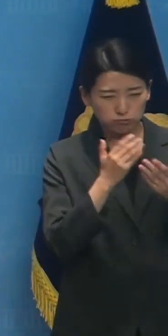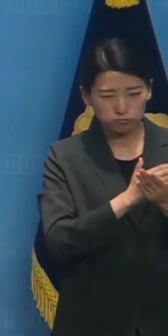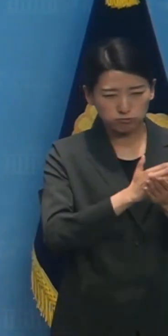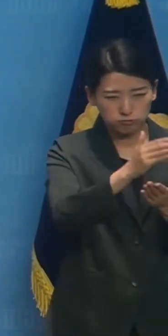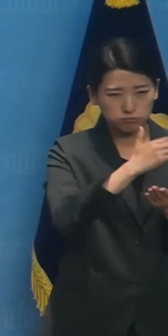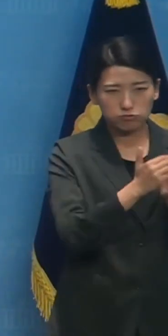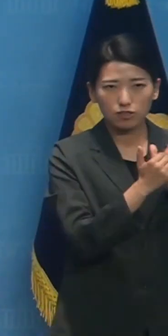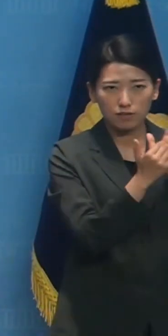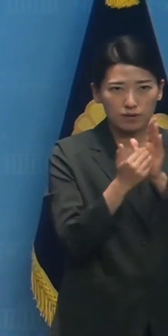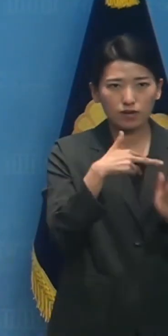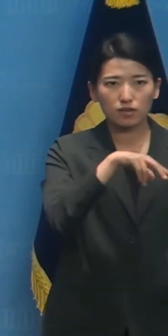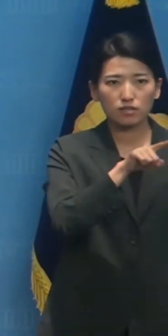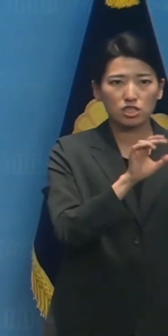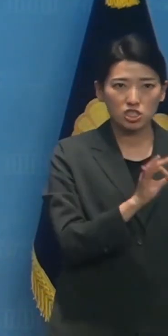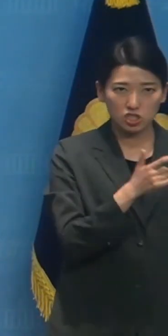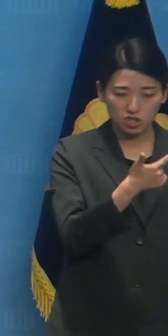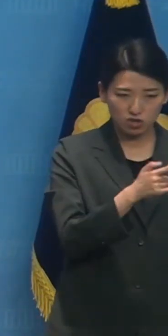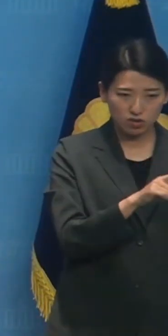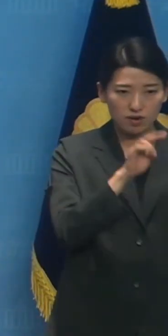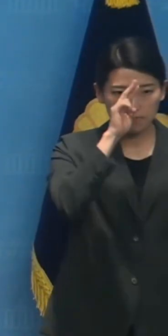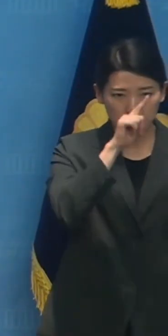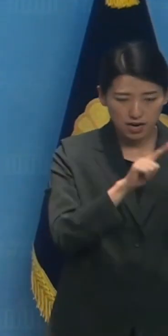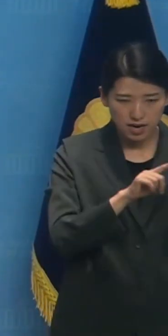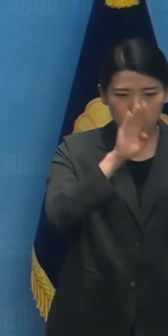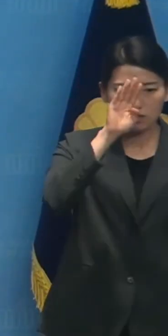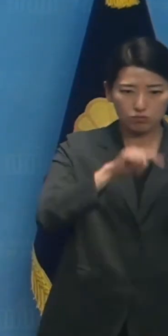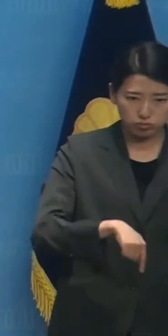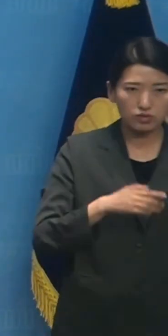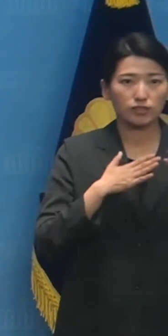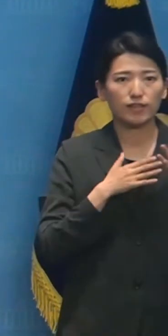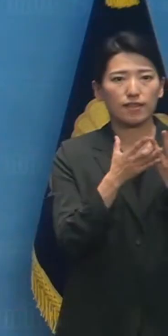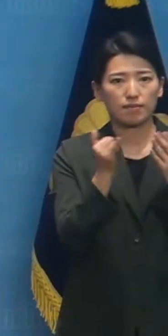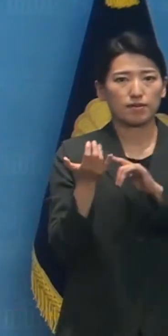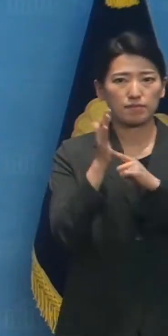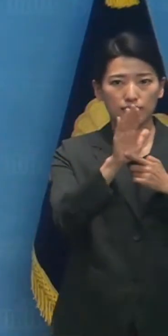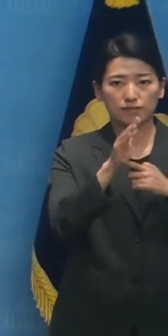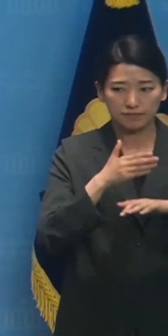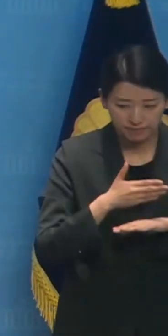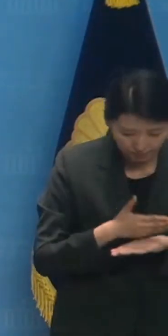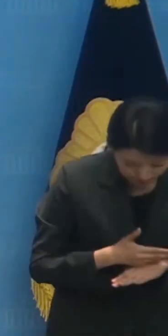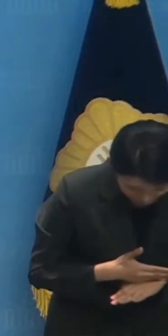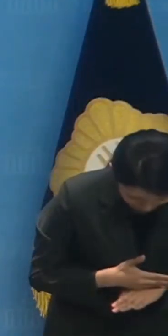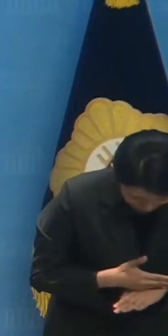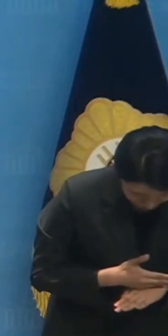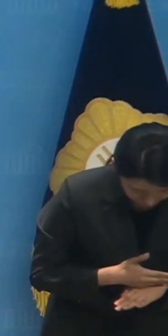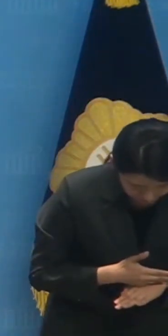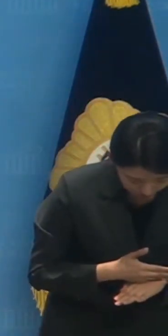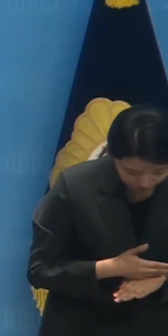저지단 정성호, 박선은, 부성찬, 이상식. 네, 감사합니다.